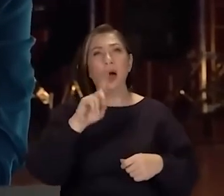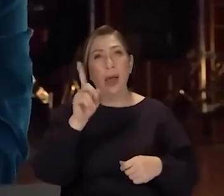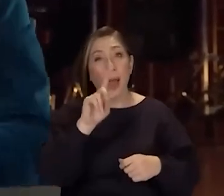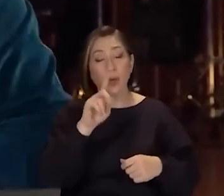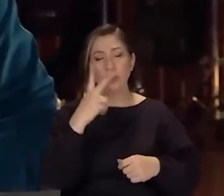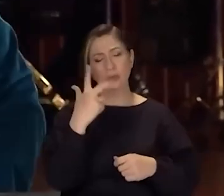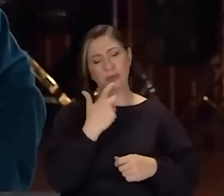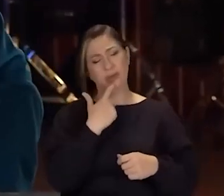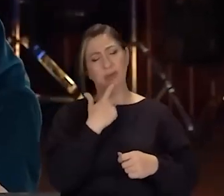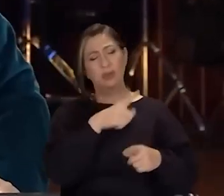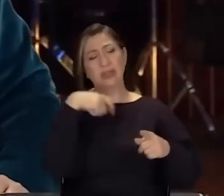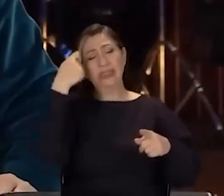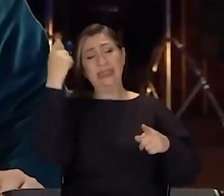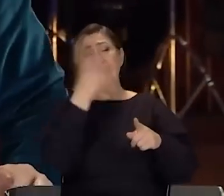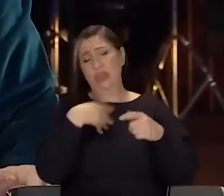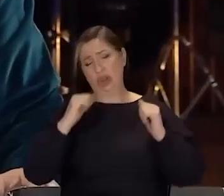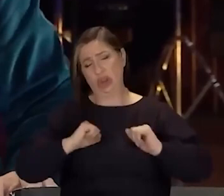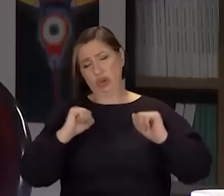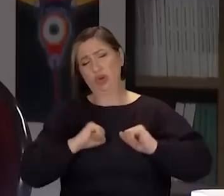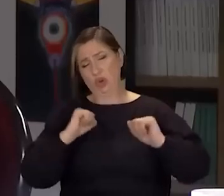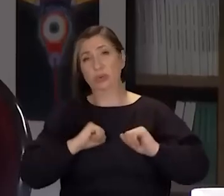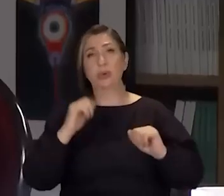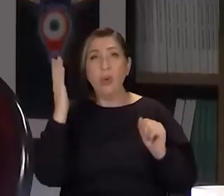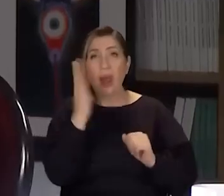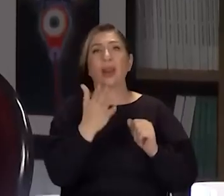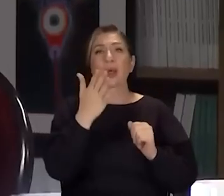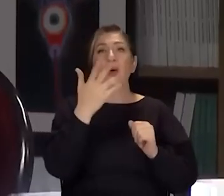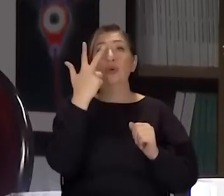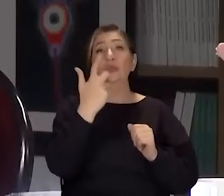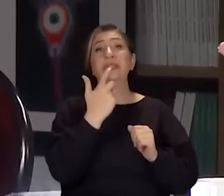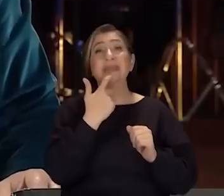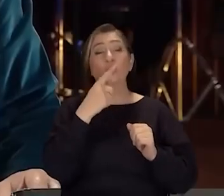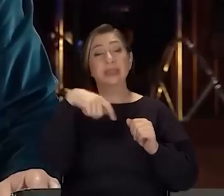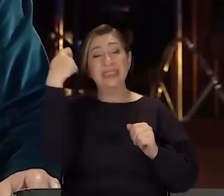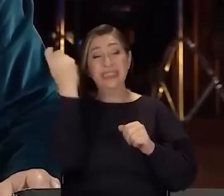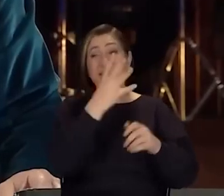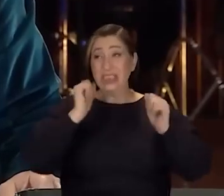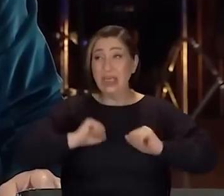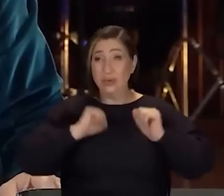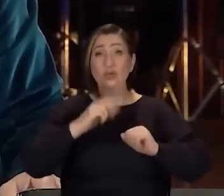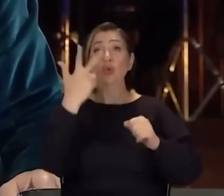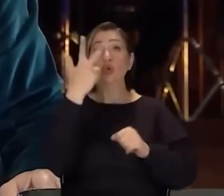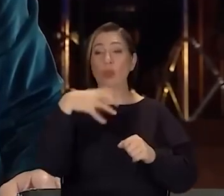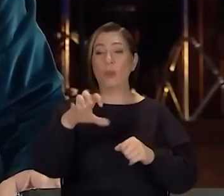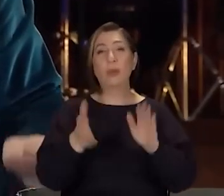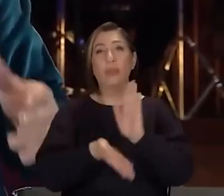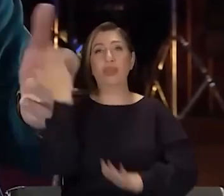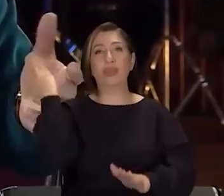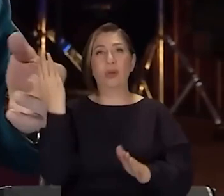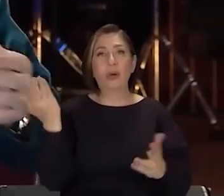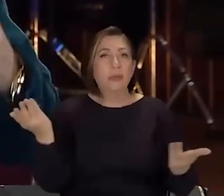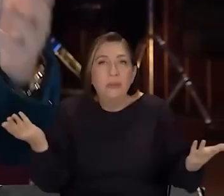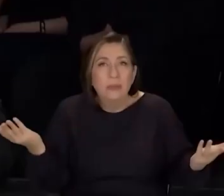diyor bir de 3 senedir bu diziye çalışıyoruz. Ulan 3 senedir bu diziye çalışıyorsunuz. 3. bölümde kalkıyor.